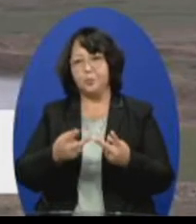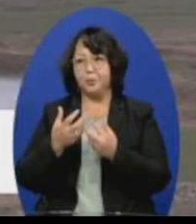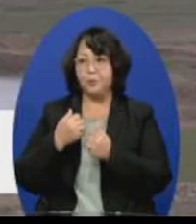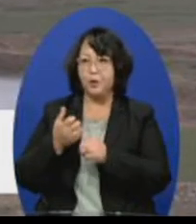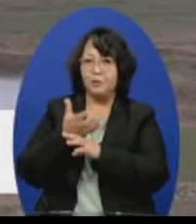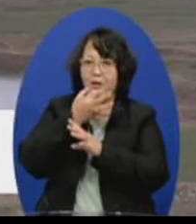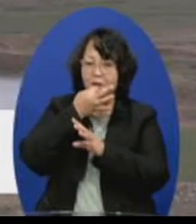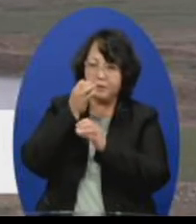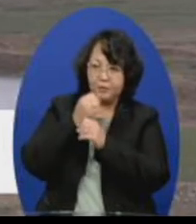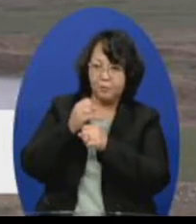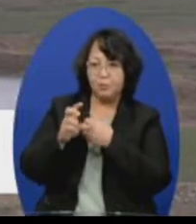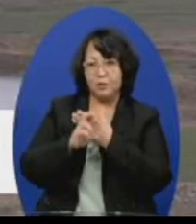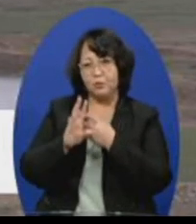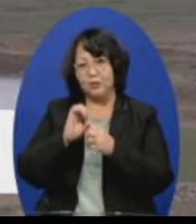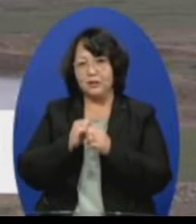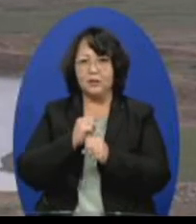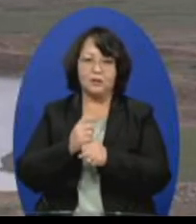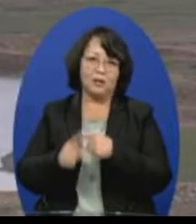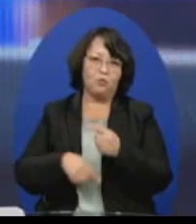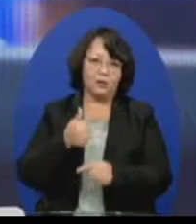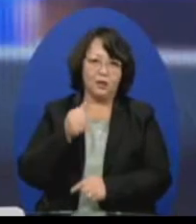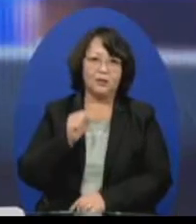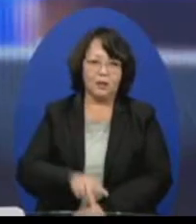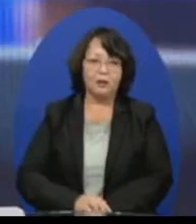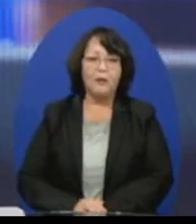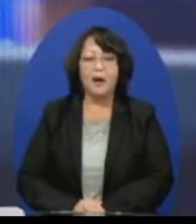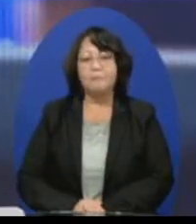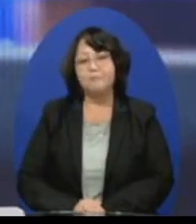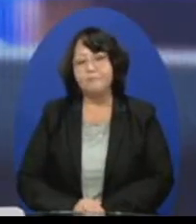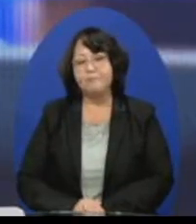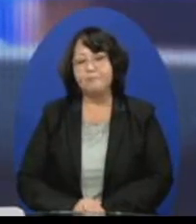сэргийлэх ажлууд хийгдэх давуу талтай гэлээ. Иргэд